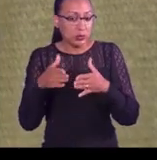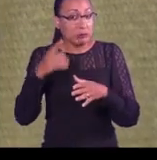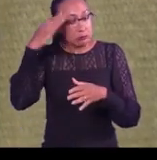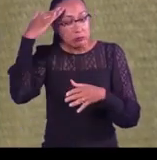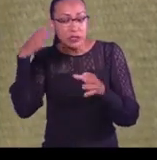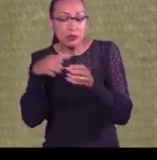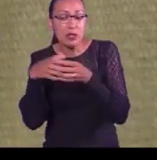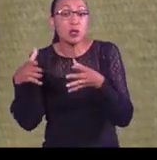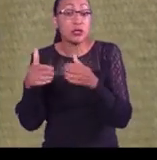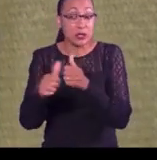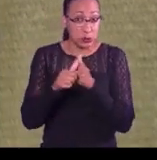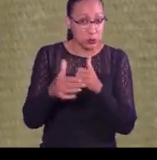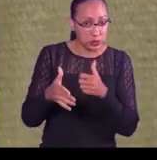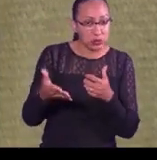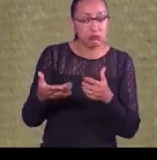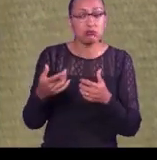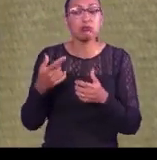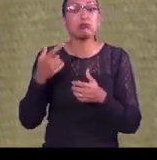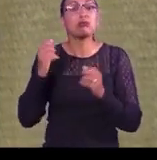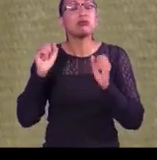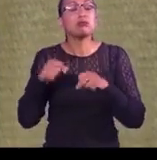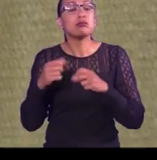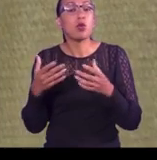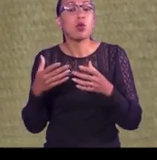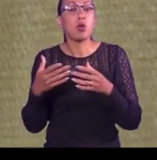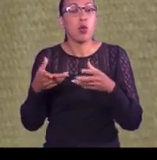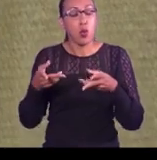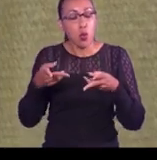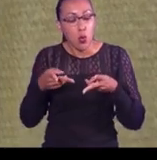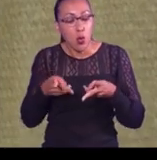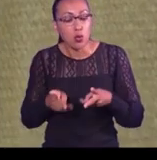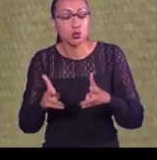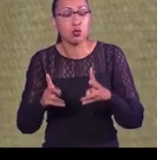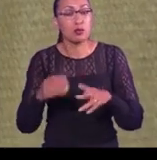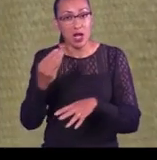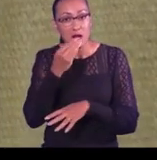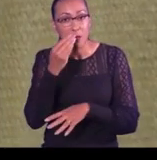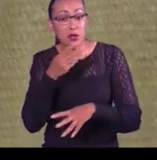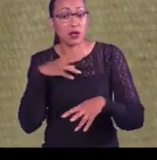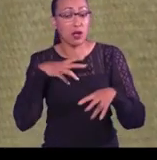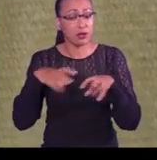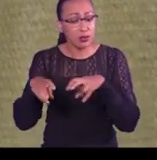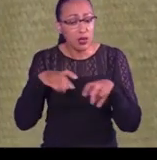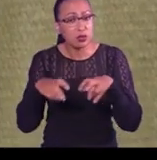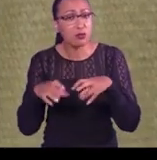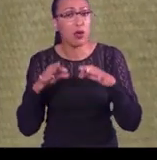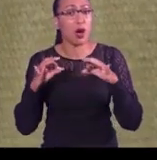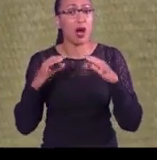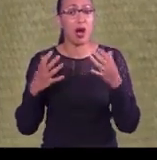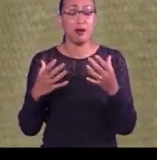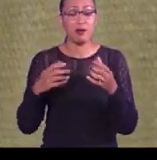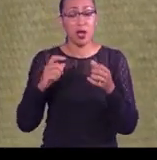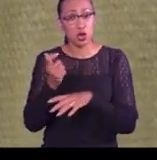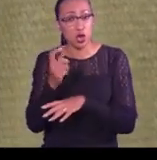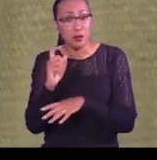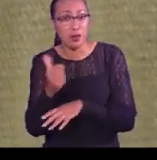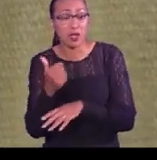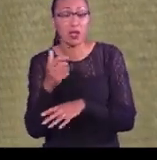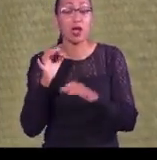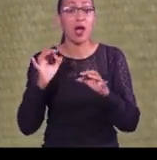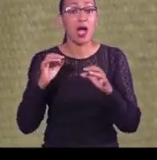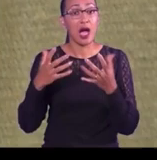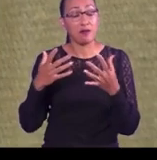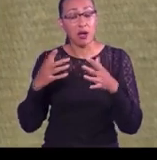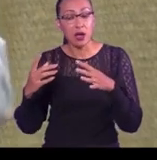les sujets que nous pourrions aborder, l'autonomie alimentaire, le transport, la question de la dynamique du numérique, la question de